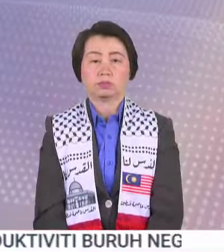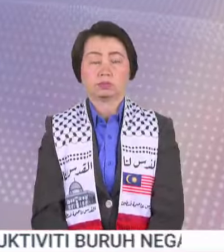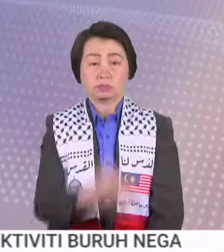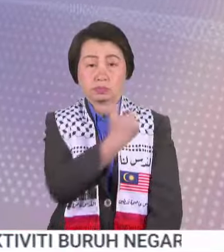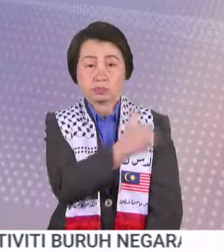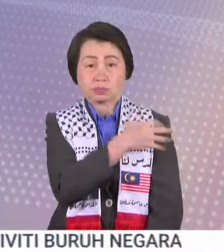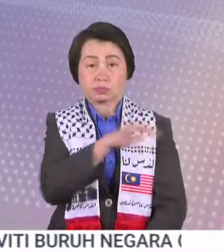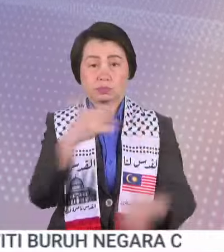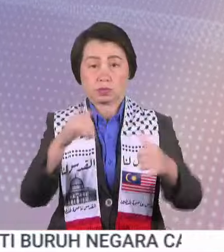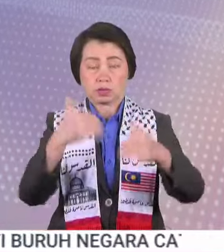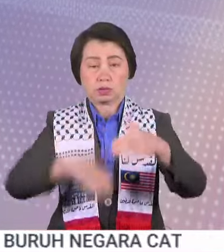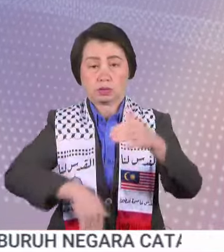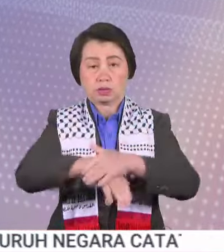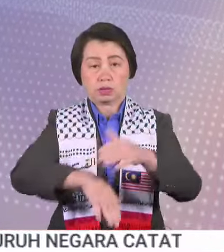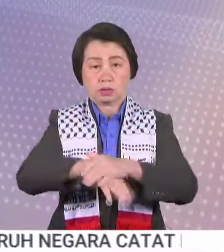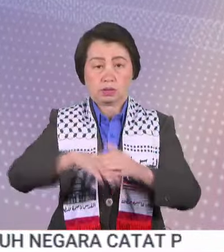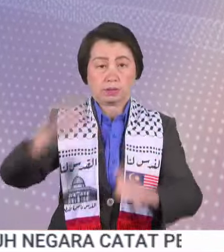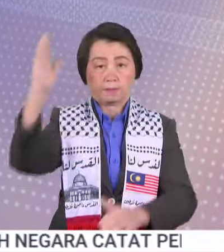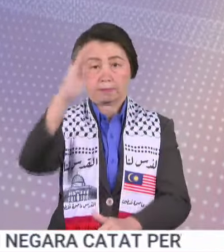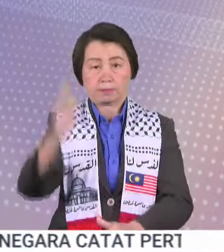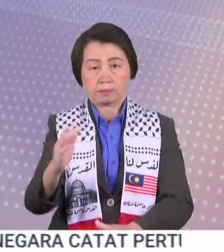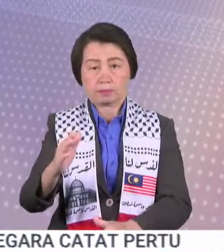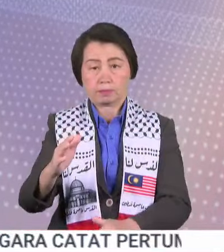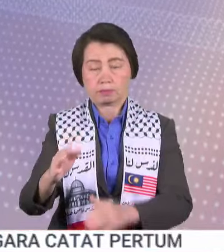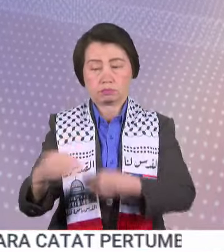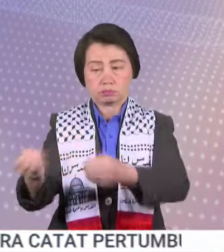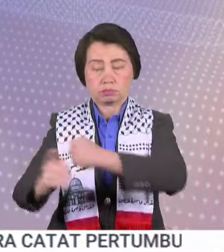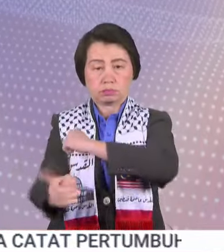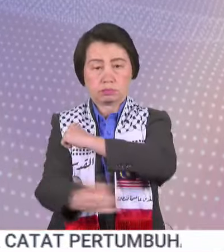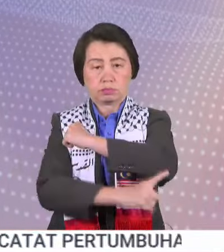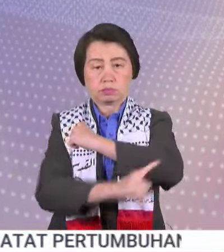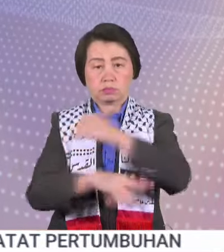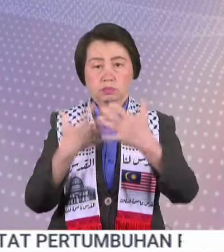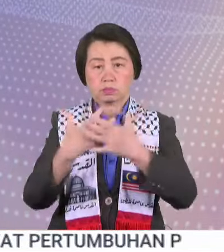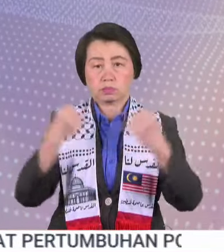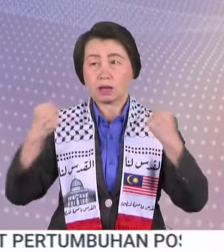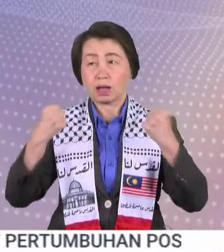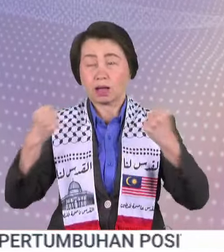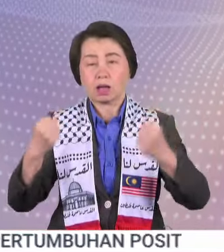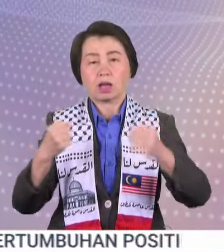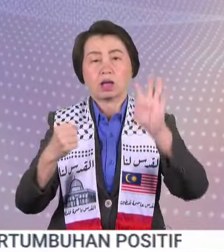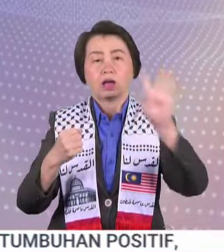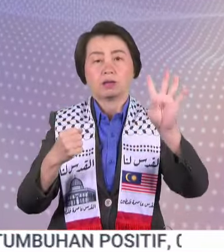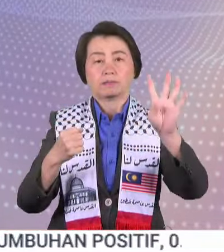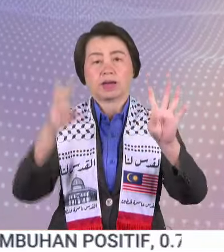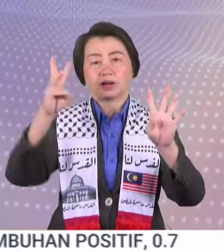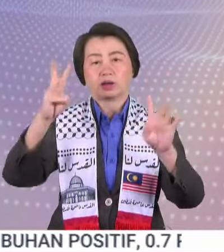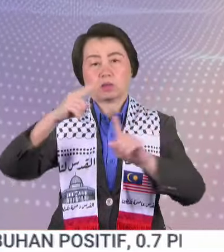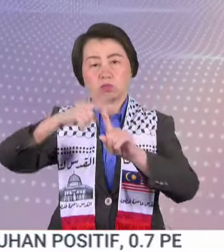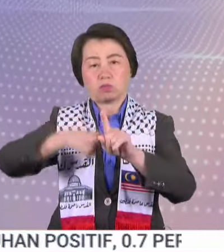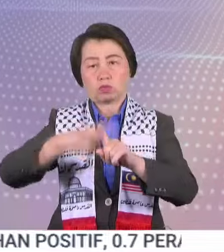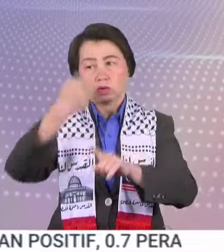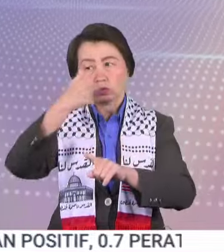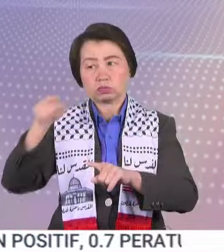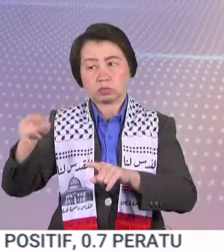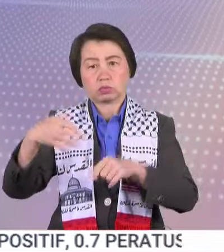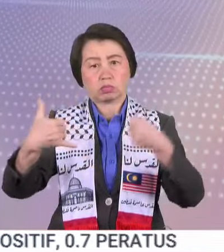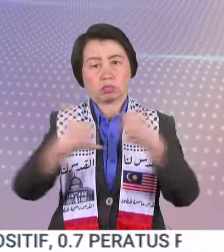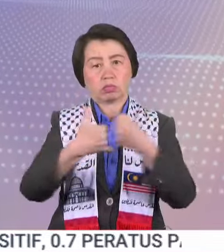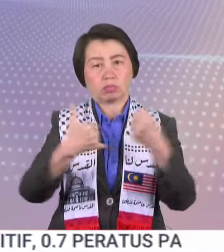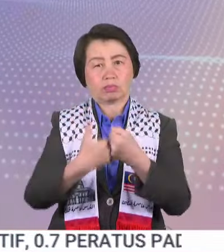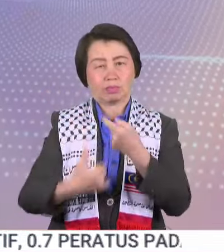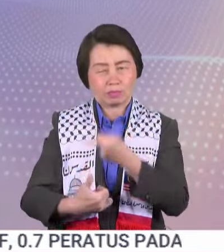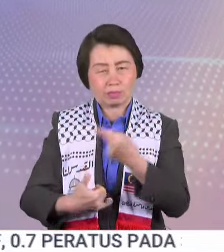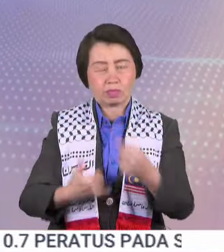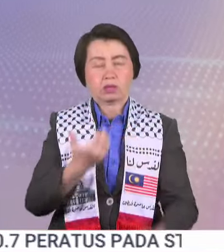Bekas pemain bola sepak Brazil, Dani Alves, dijatuhi hukuman penjara 4.5 tahun atas kesalahan merogol.